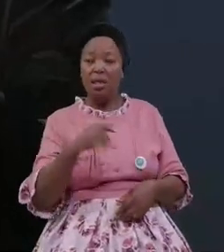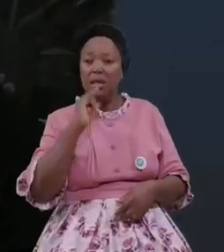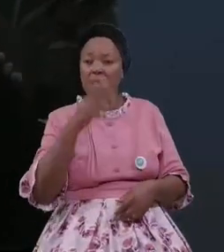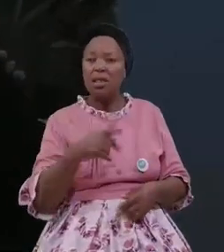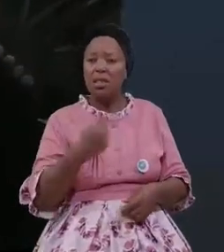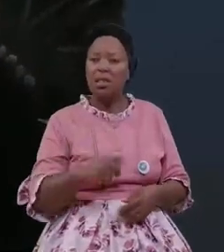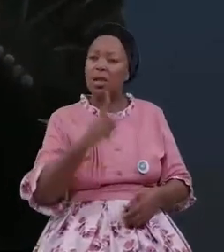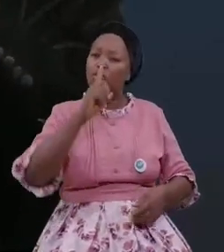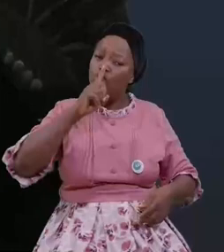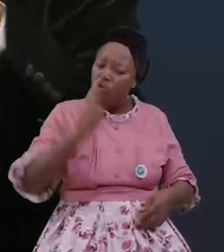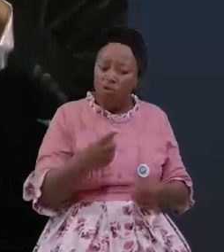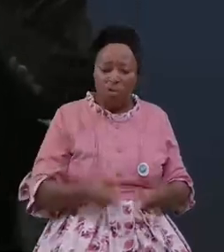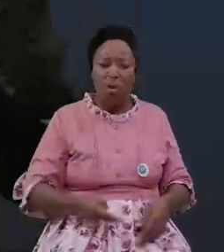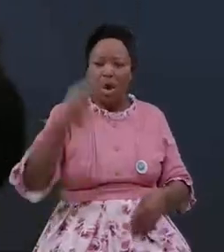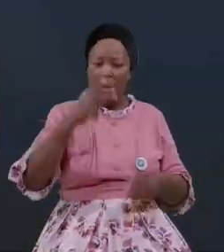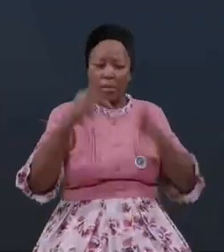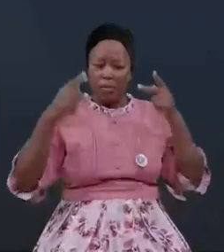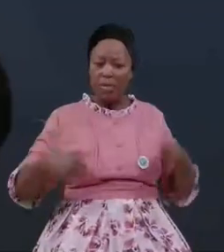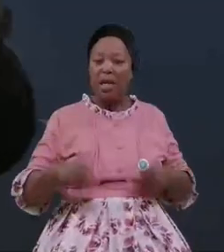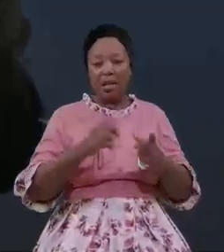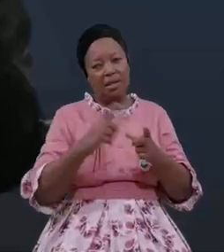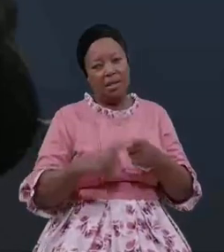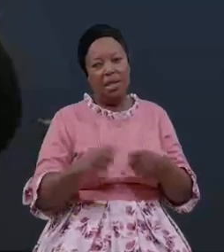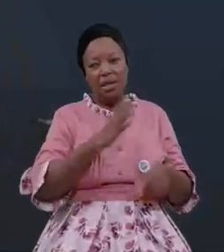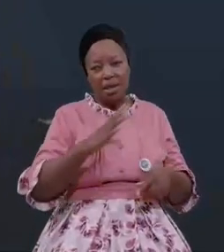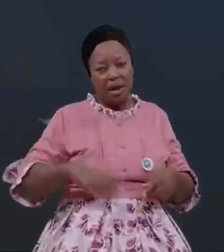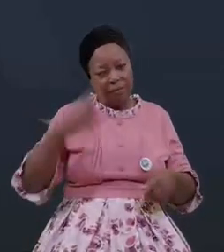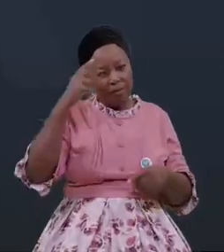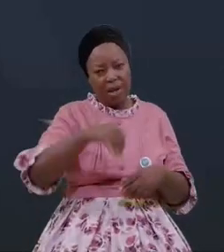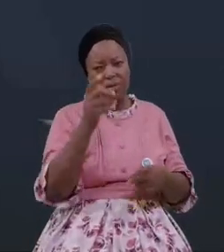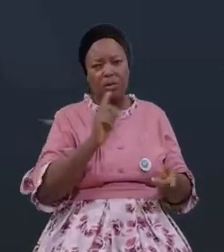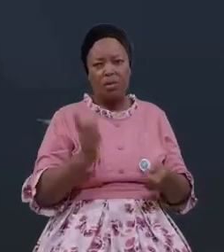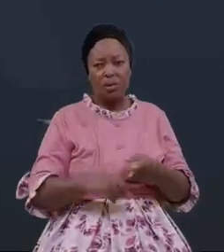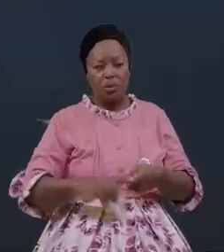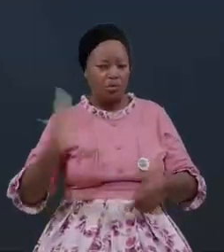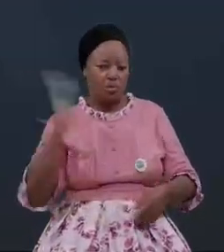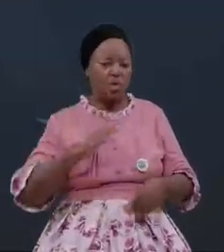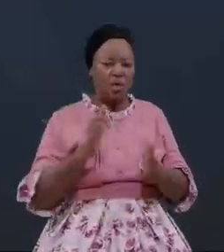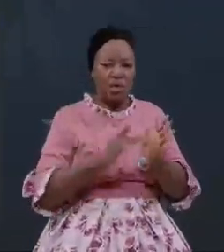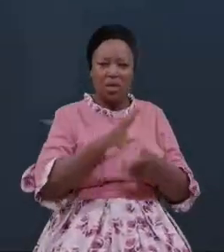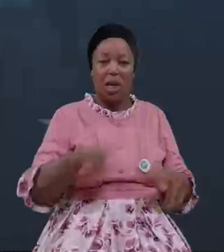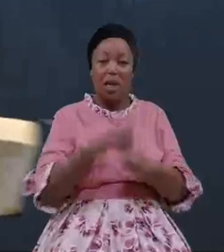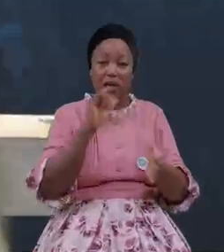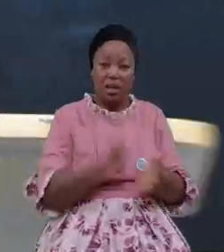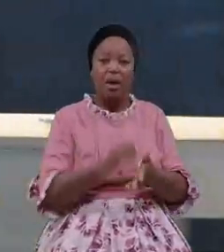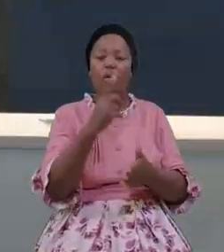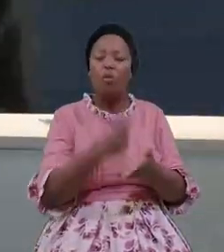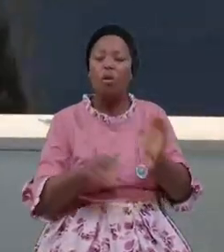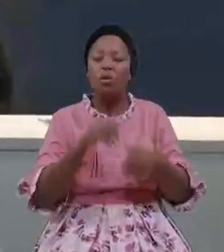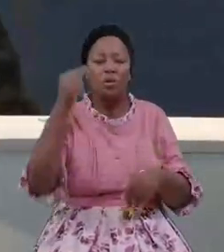manière c'est lui le véritable sacrificateur souverain sacrificateur lui Christ qu'il soit souffleté